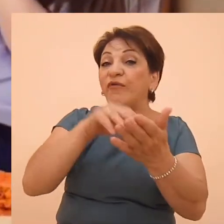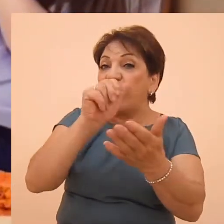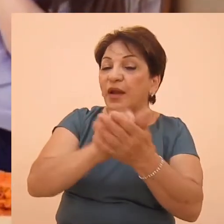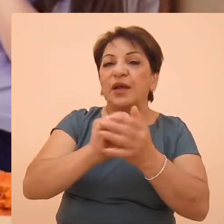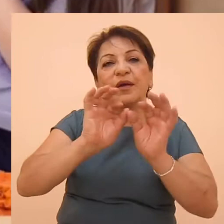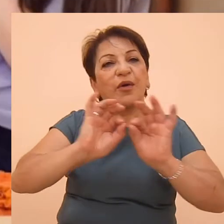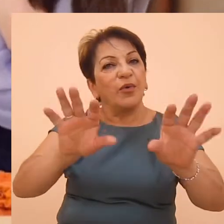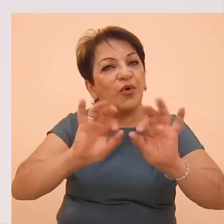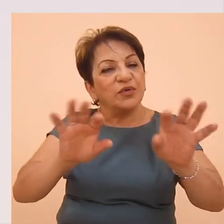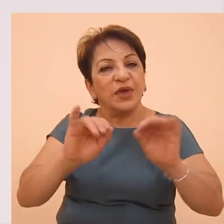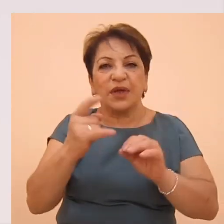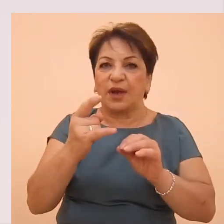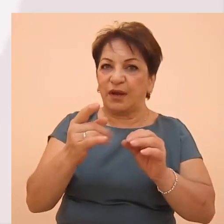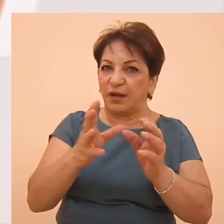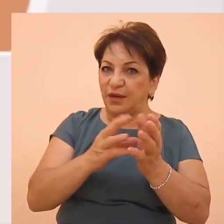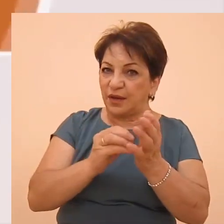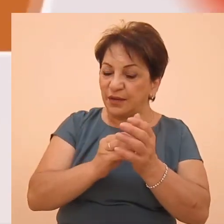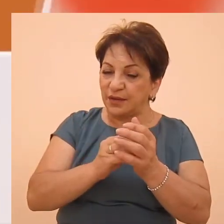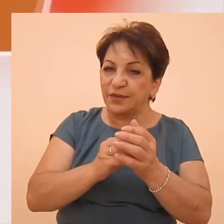որ տեսնում եք։